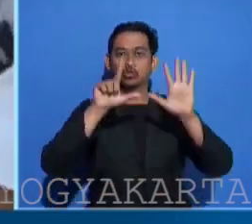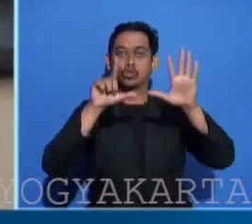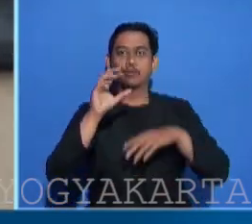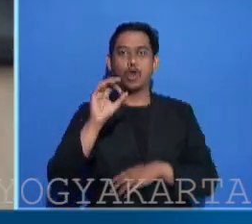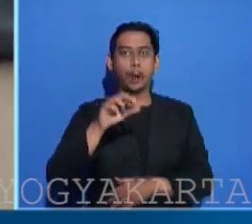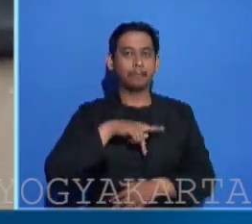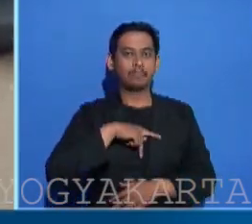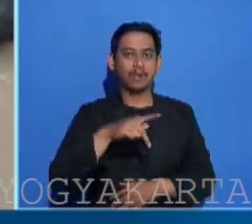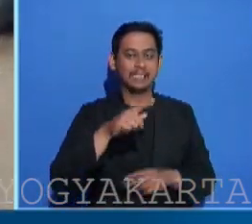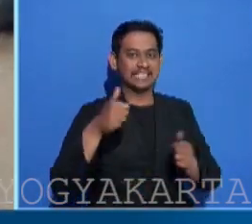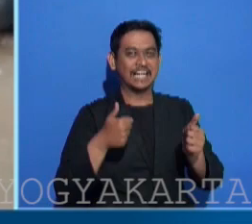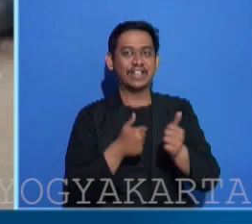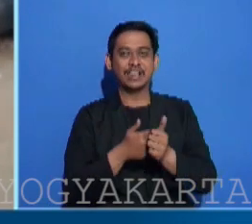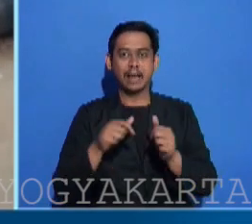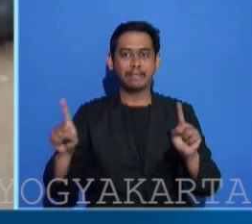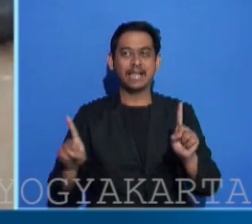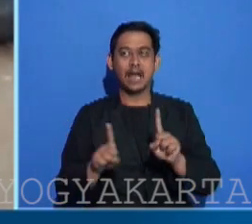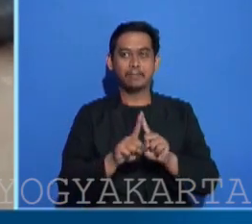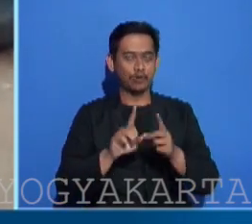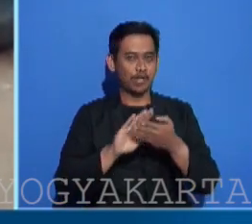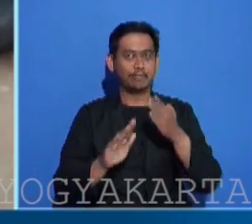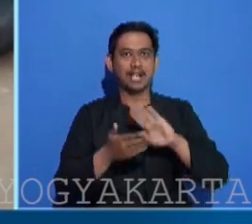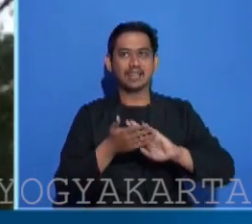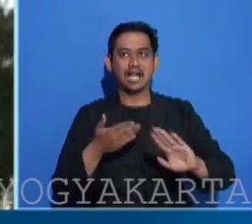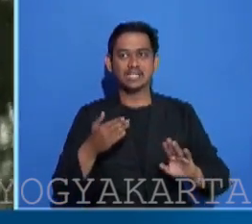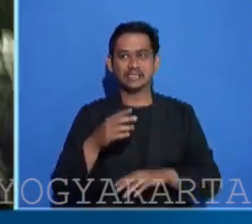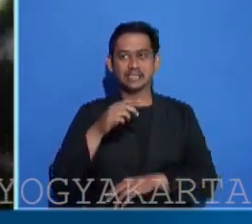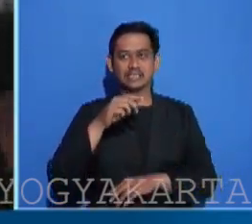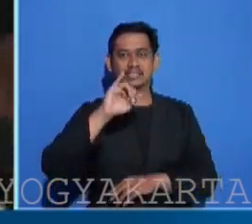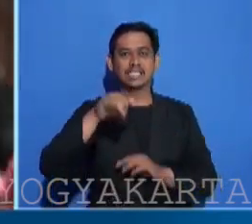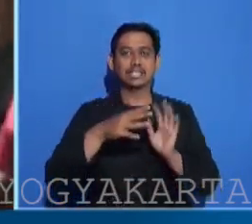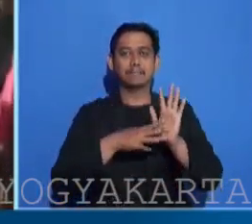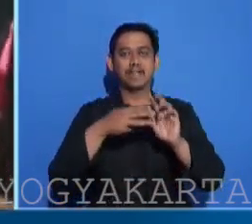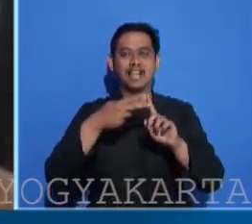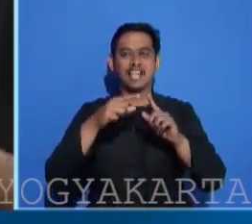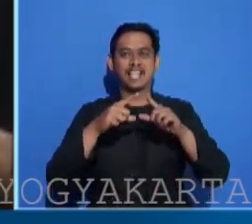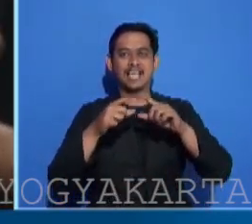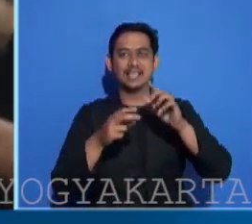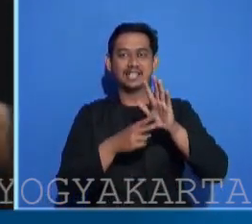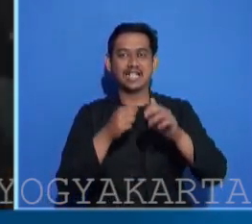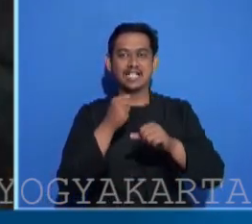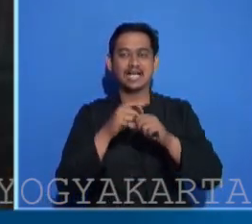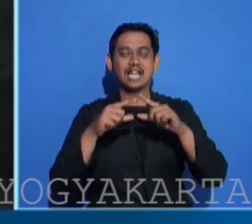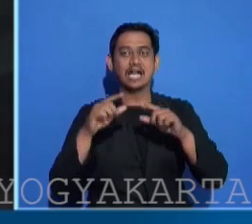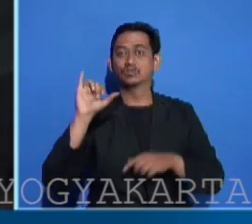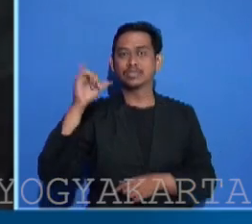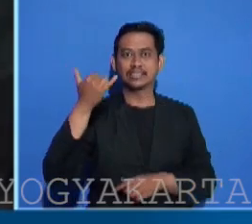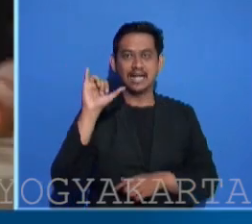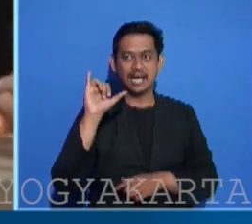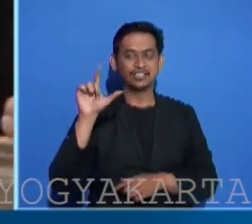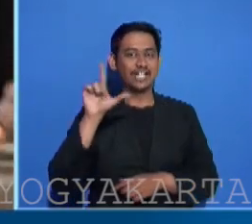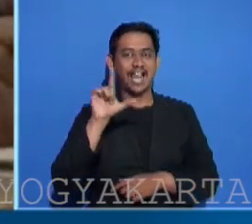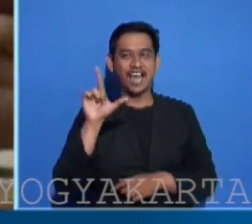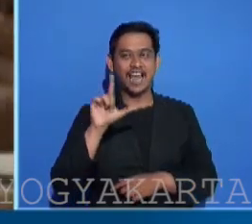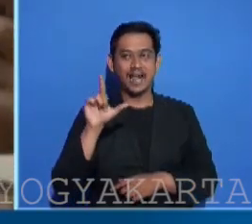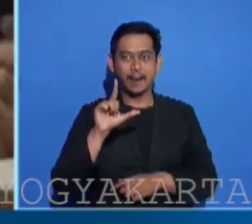kalangan dengan didampingi para tokoh komunitas Jemparingan di DIY dan Solo. Unit kegiatan mahasiswa ISI